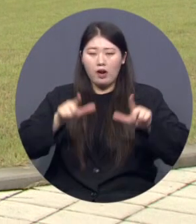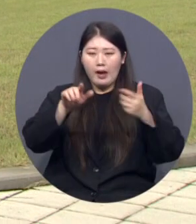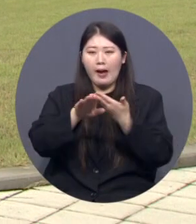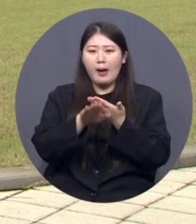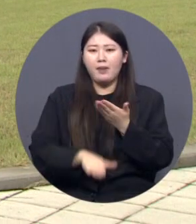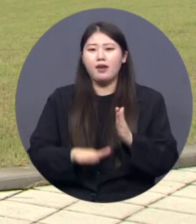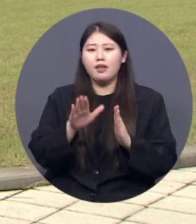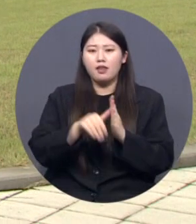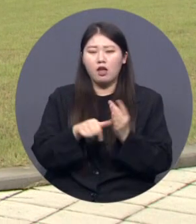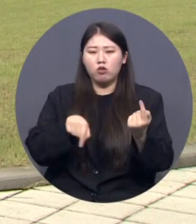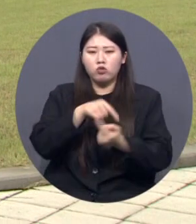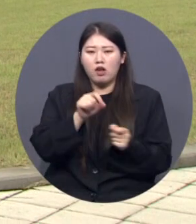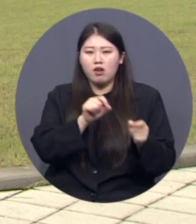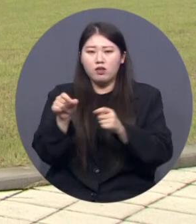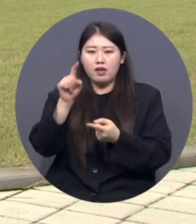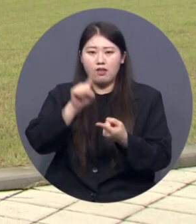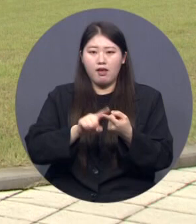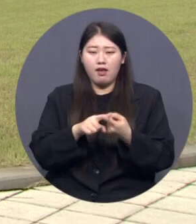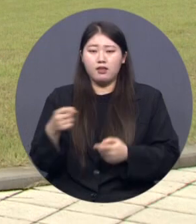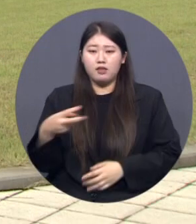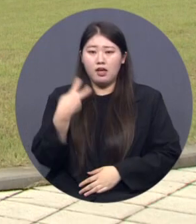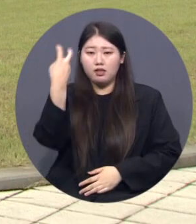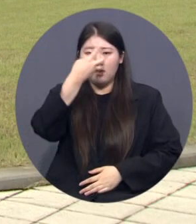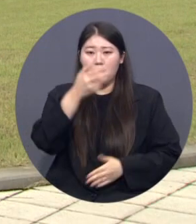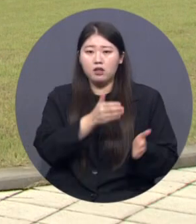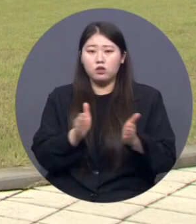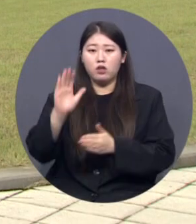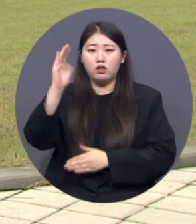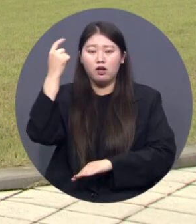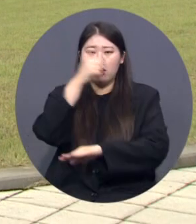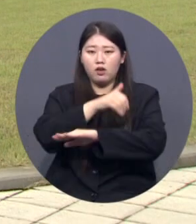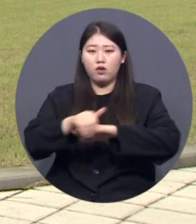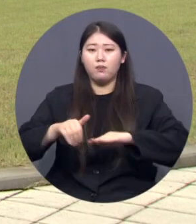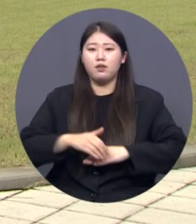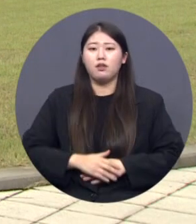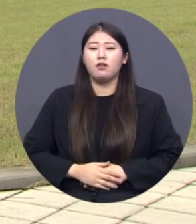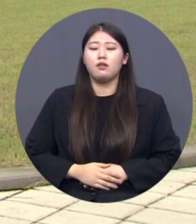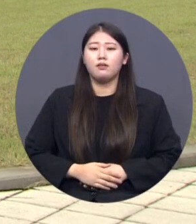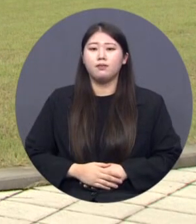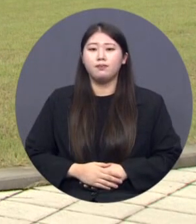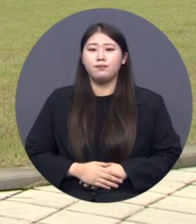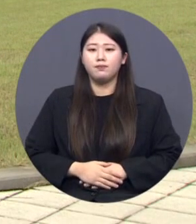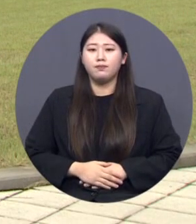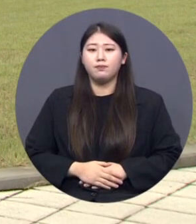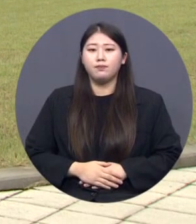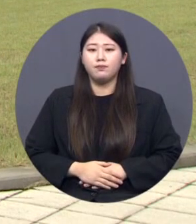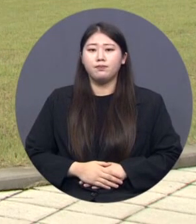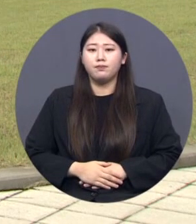잠수함 운항 연장에 대한 재심의가 이루어질 예정입니다. MBC 뉴스 김하은입니다.